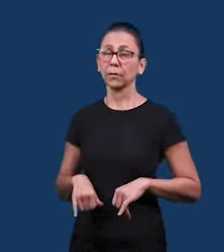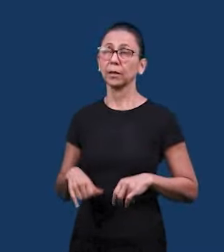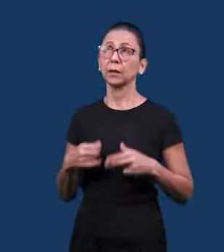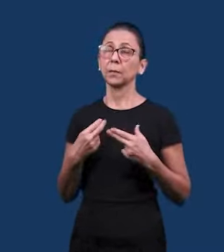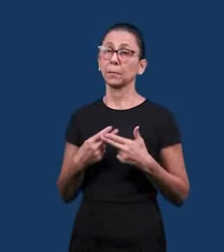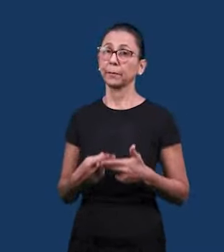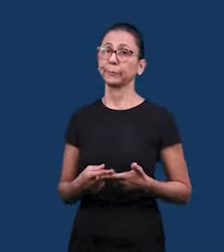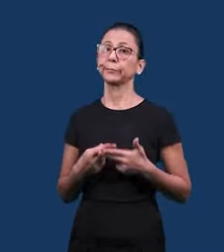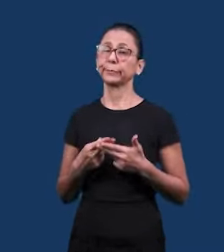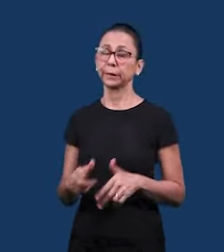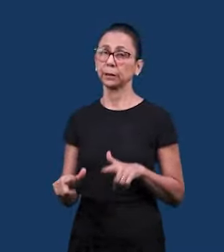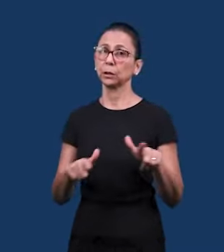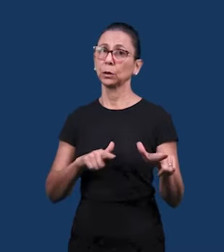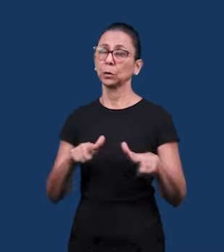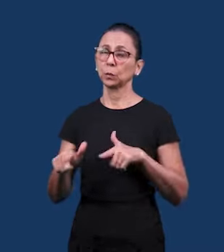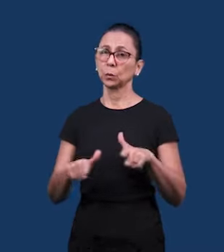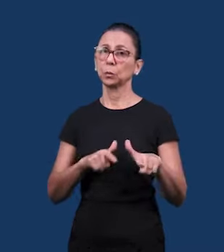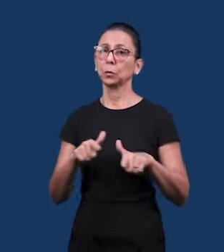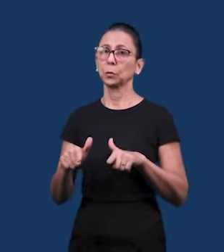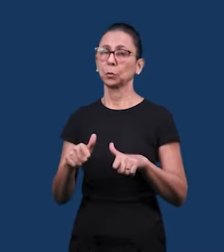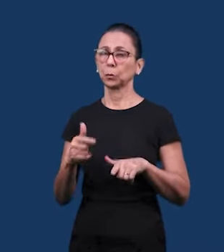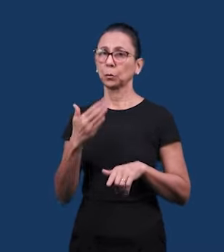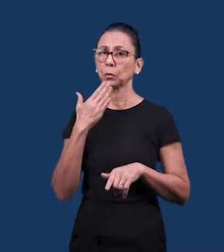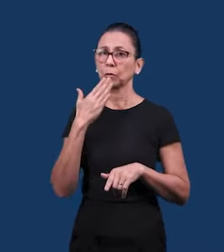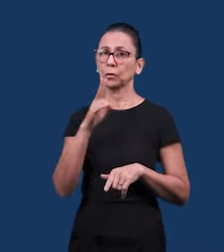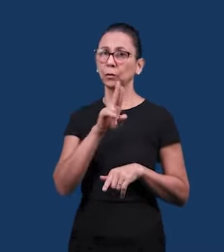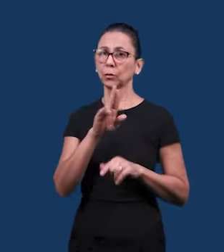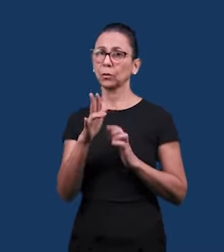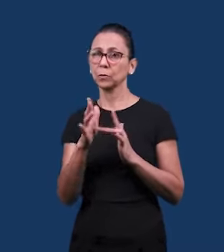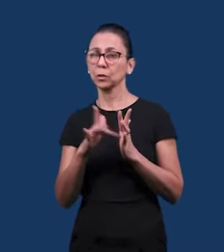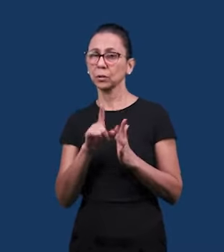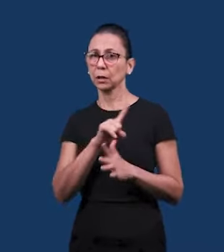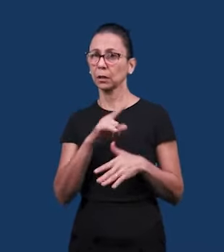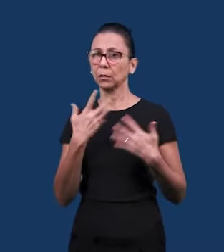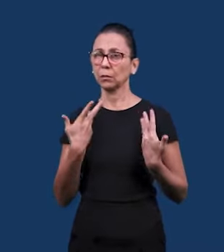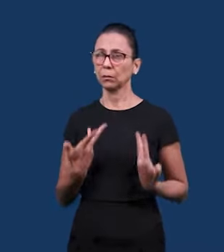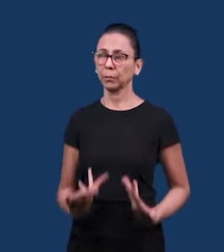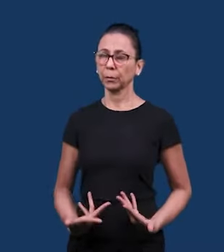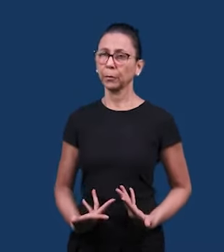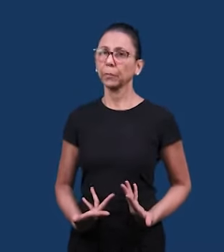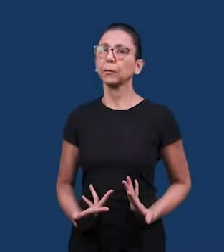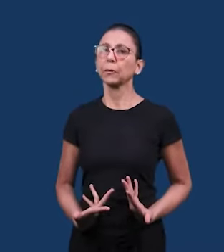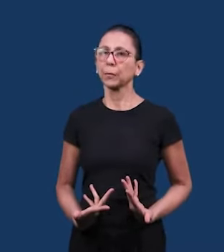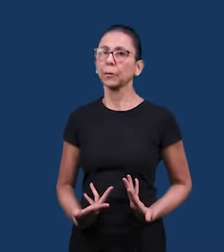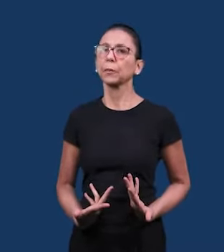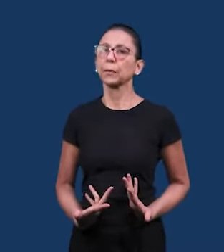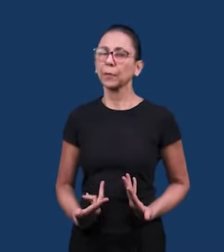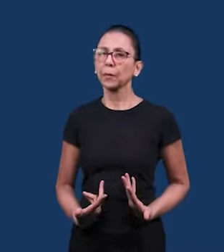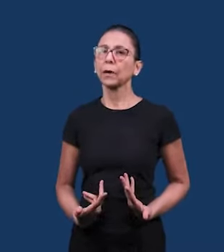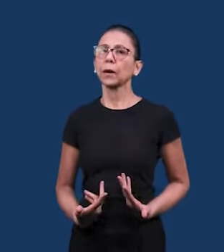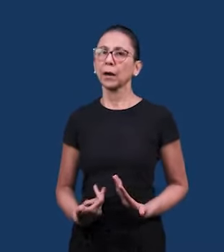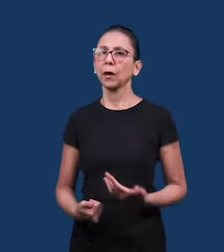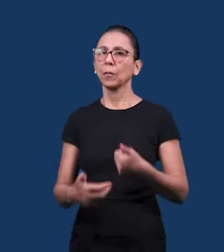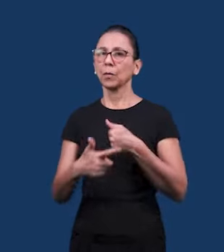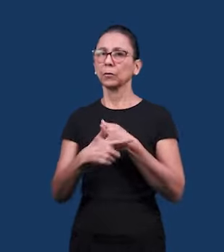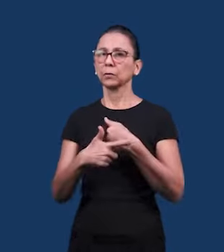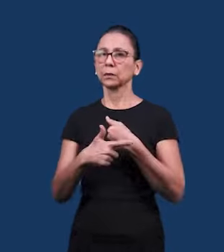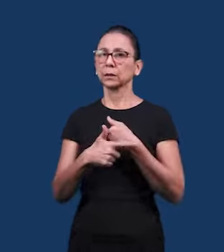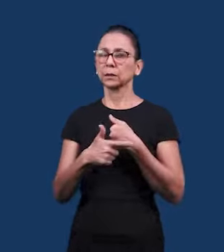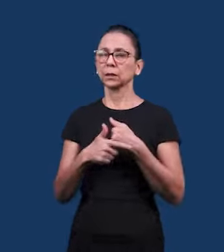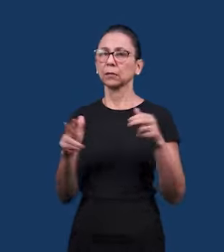и трудился ради имени моего, и не уставал. Это как Господь говорит о том